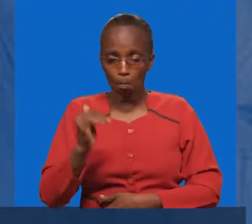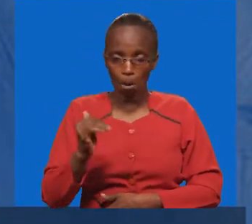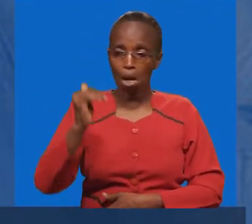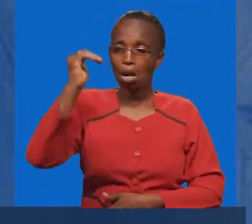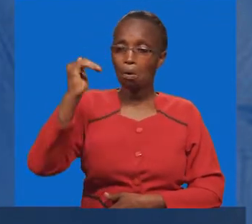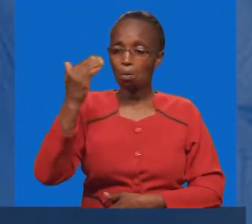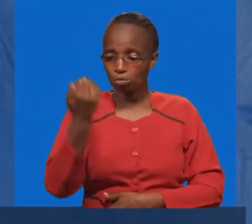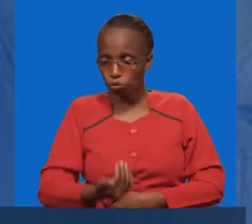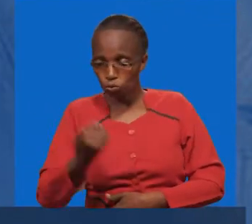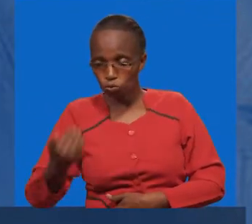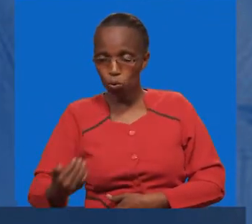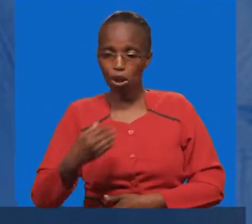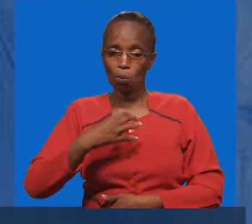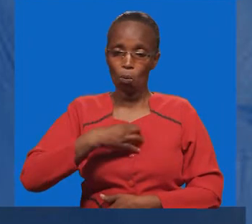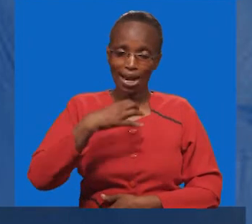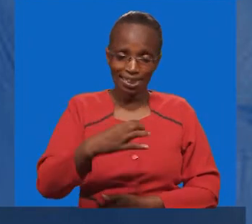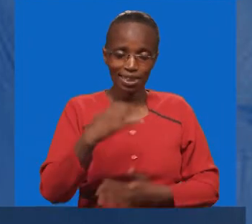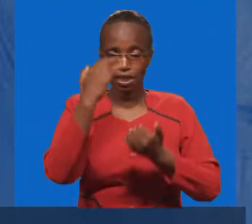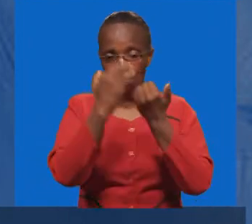wasiosoma, wakubwa kwa wadogo,